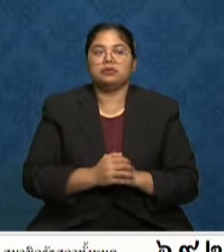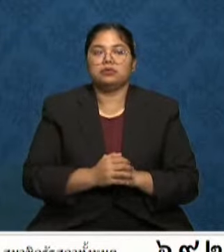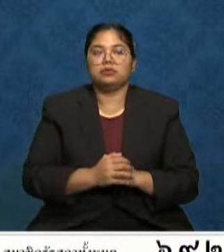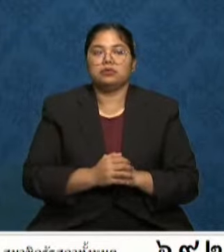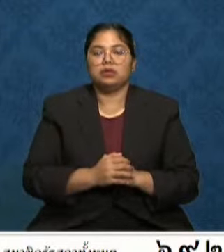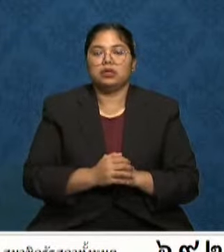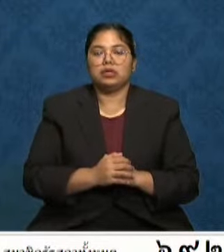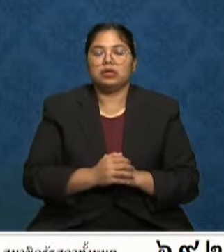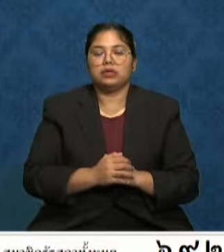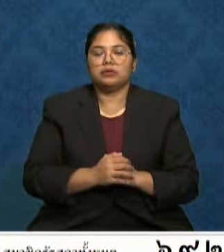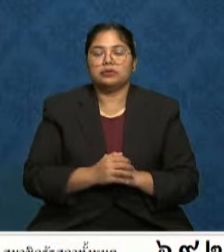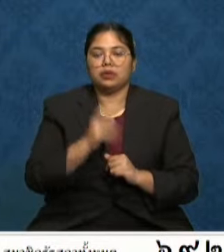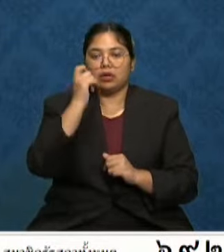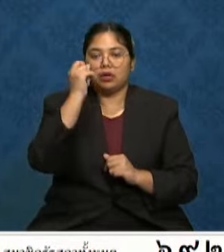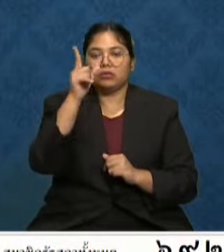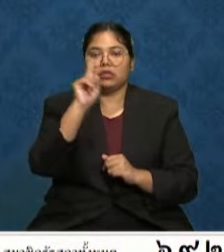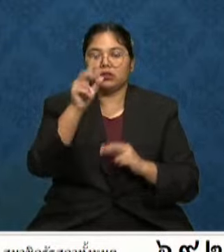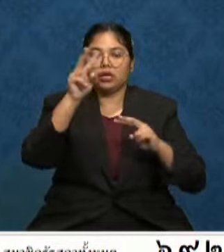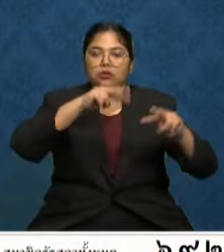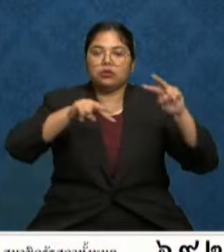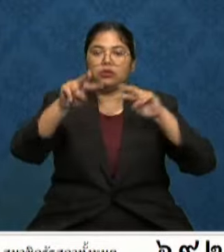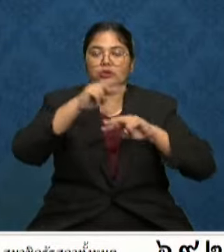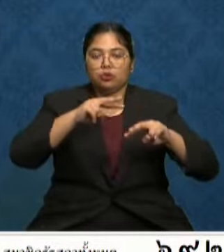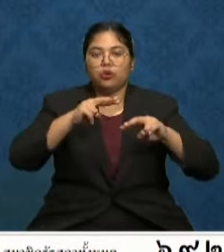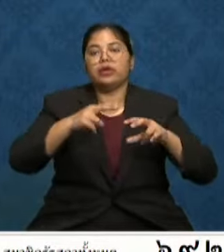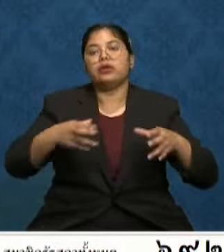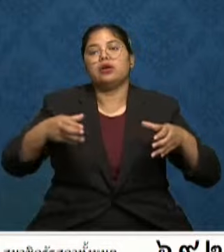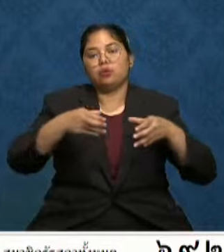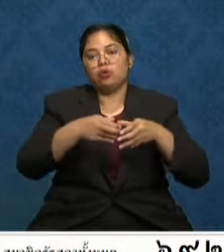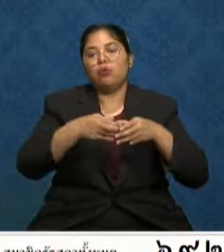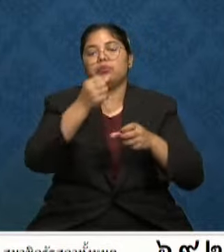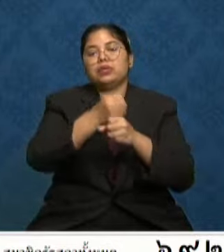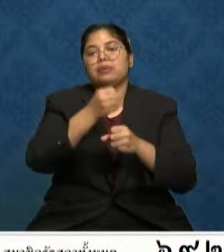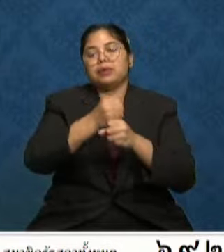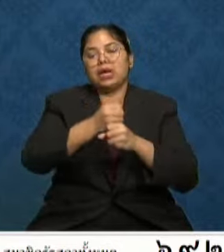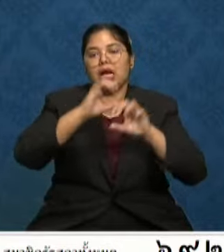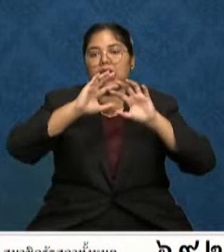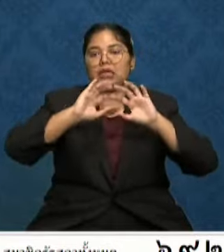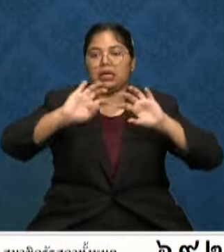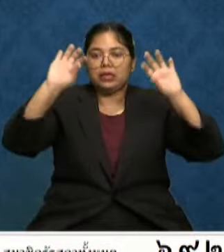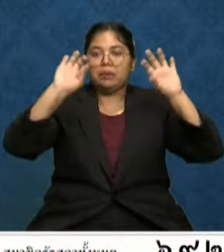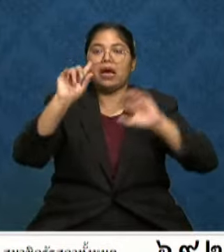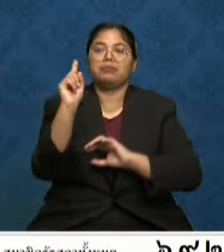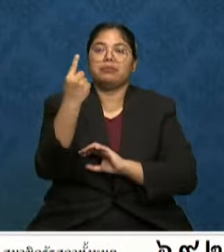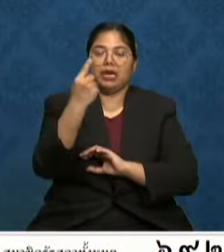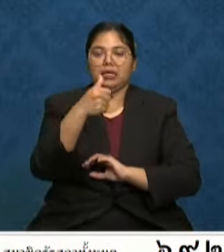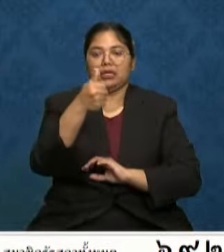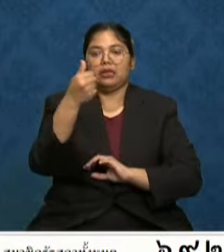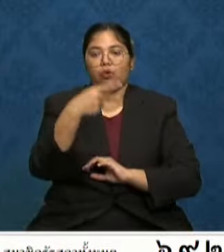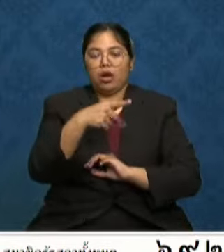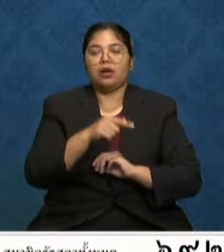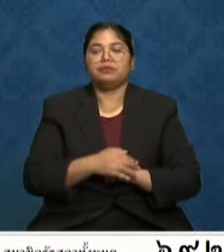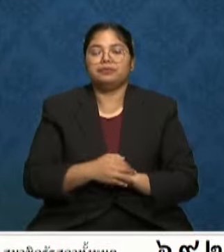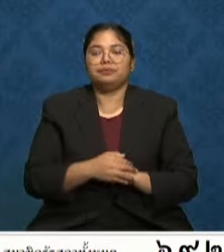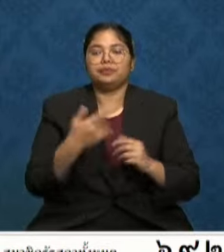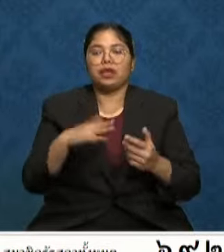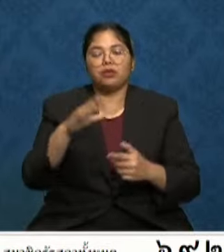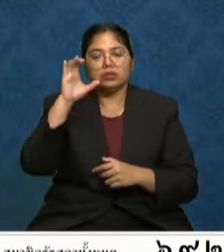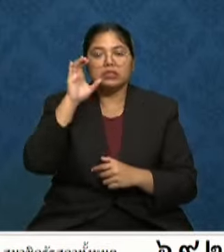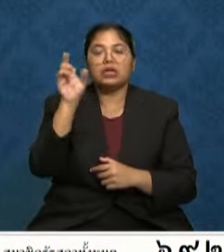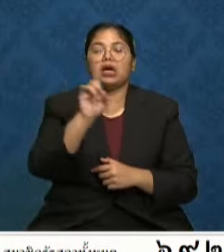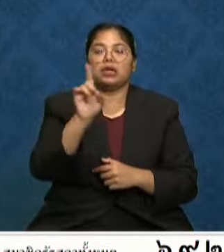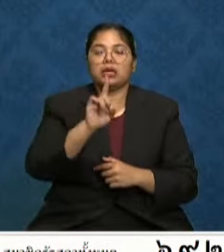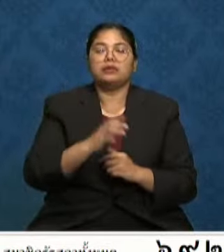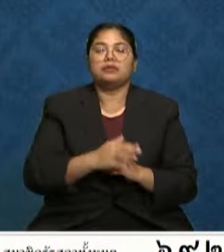ดวยจตนารมแล้วอยากให้ตรวจสบรัฐบาให่maniaายรฐบาให่แล้วกมีคามเชื่อว่